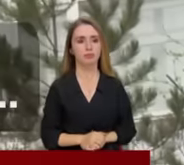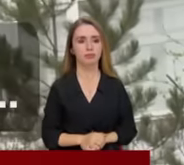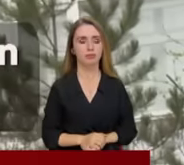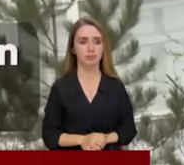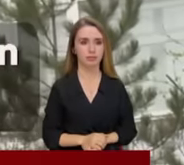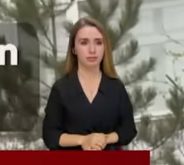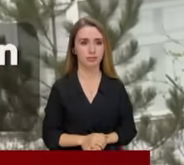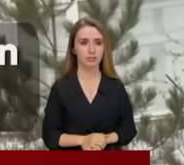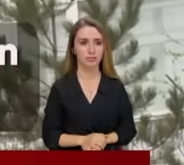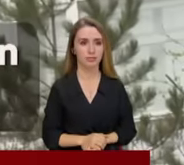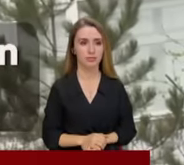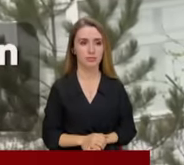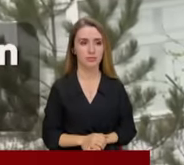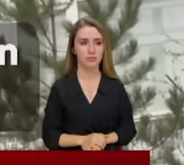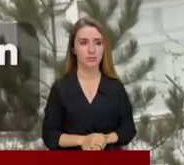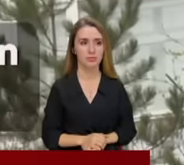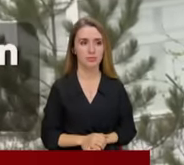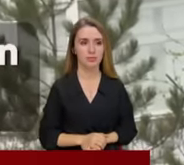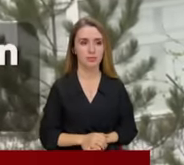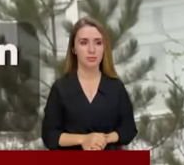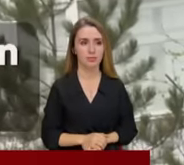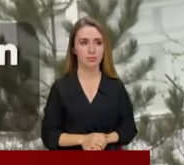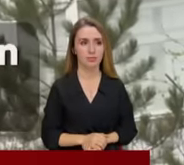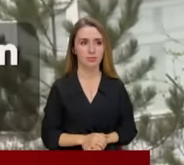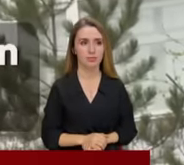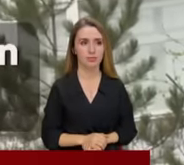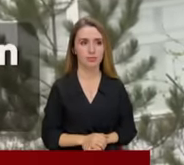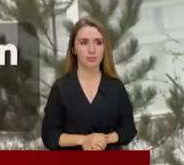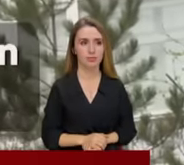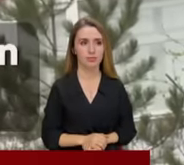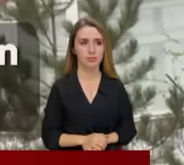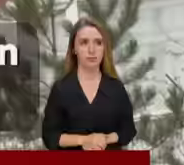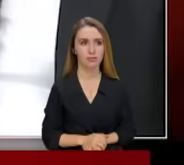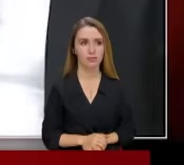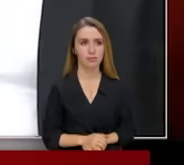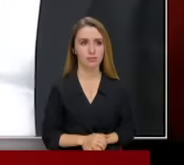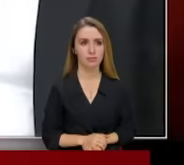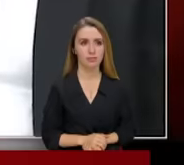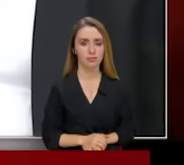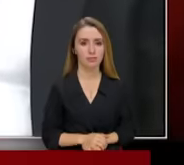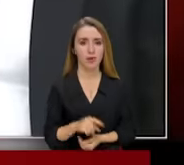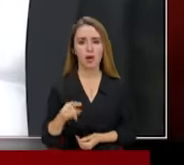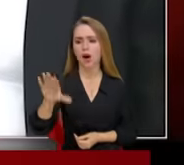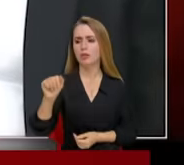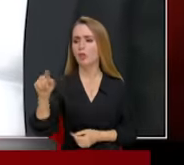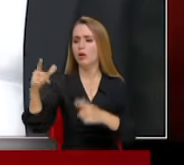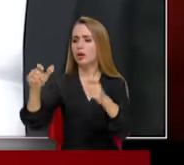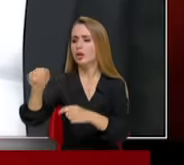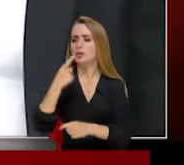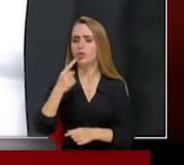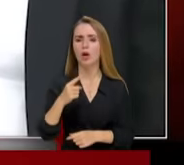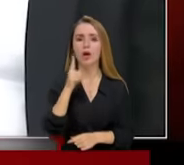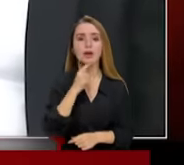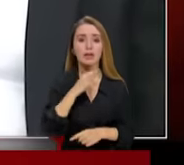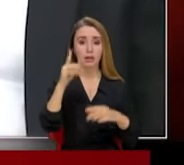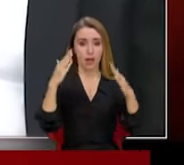var, dilimde tüy bitti. Önümüzdeki hafta bütün belgeleri açıklayacağım. Mortgage'dan aldım diyor, bir şeyler diyor. Londra'daki